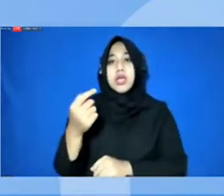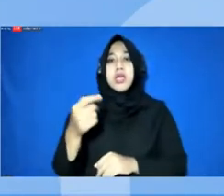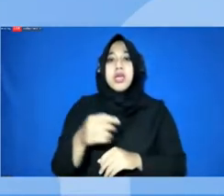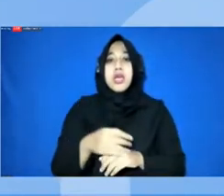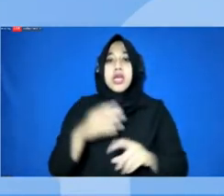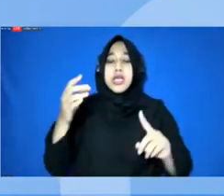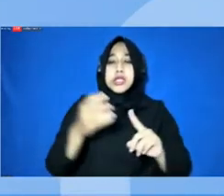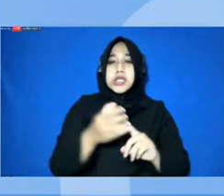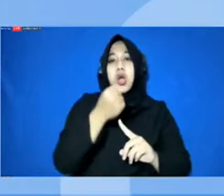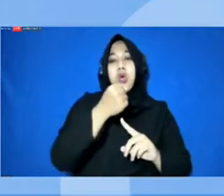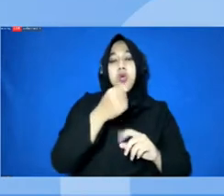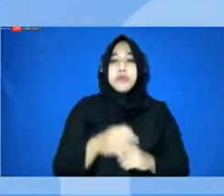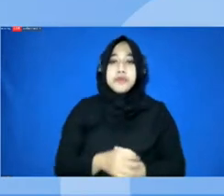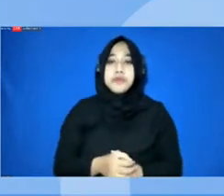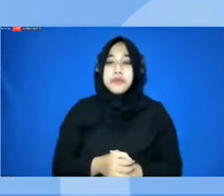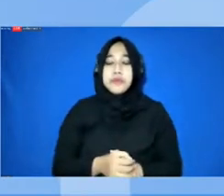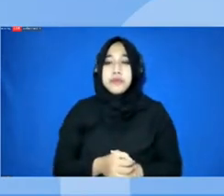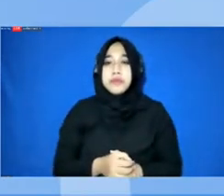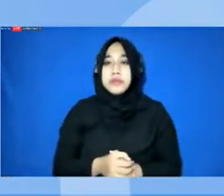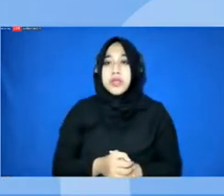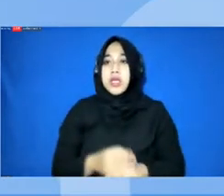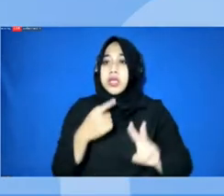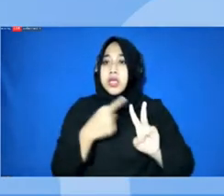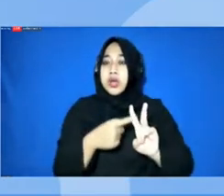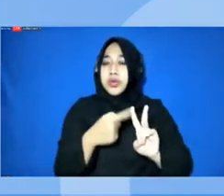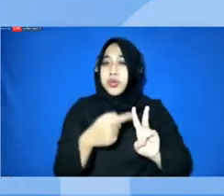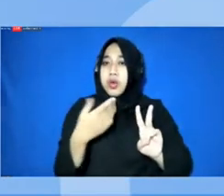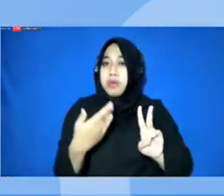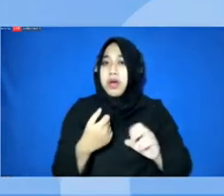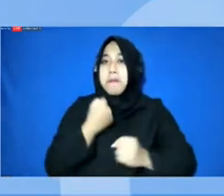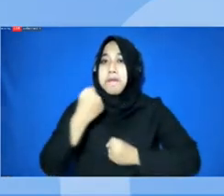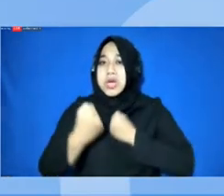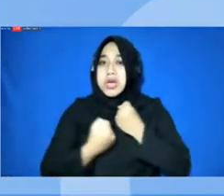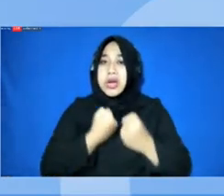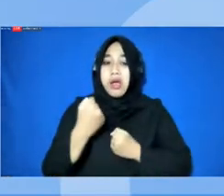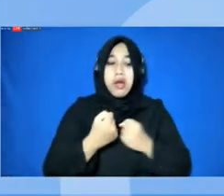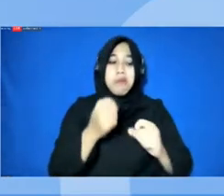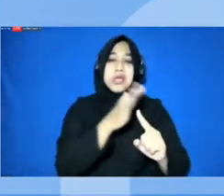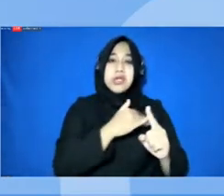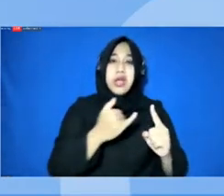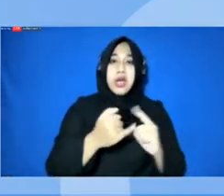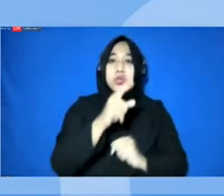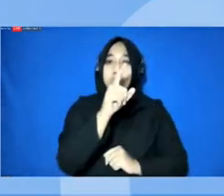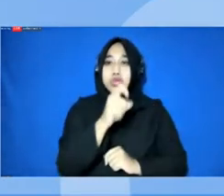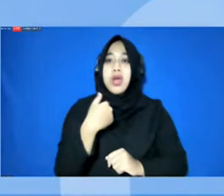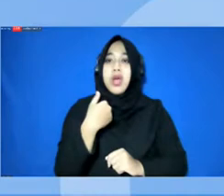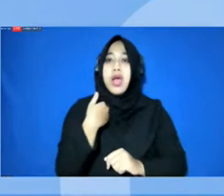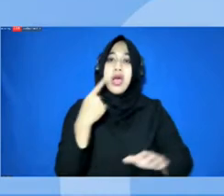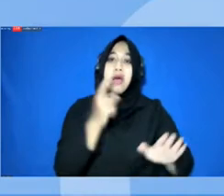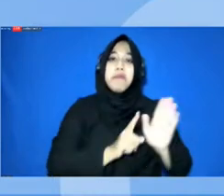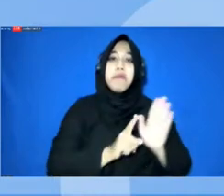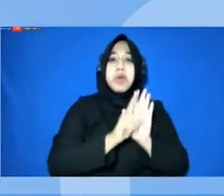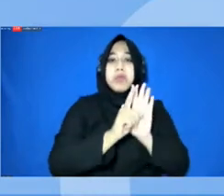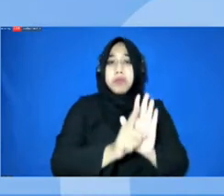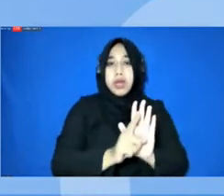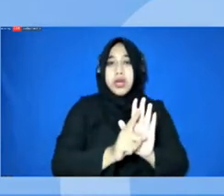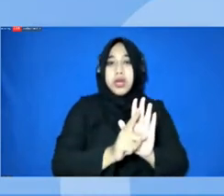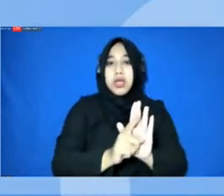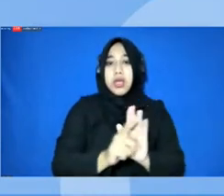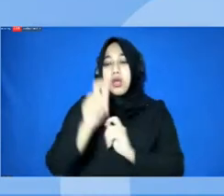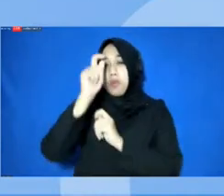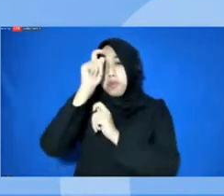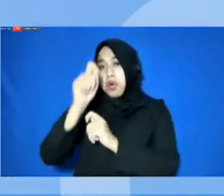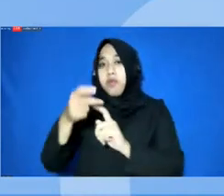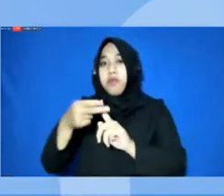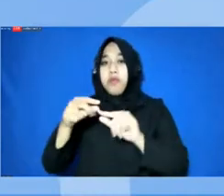terutama. Dan kemudian yang kedua adalah dalam menggerakkan masyarakat, itu perlu ada leader, seperti yang tadi Prof. Fahmi sudah